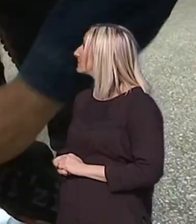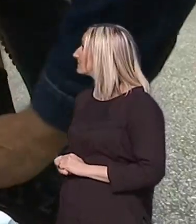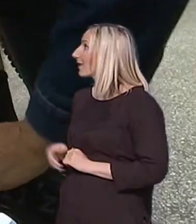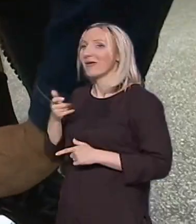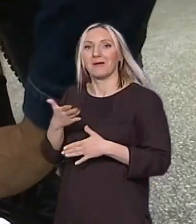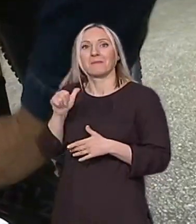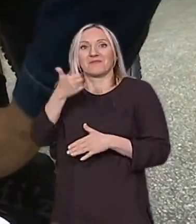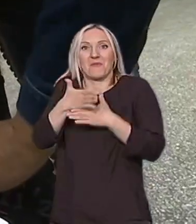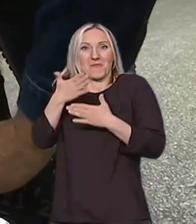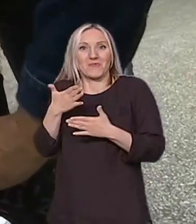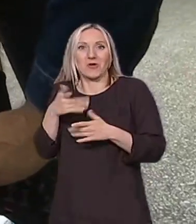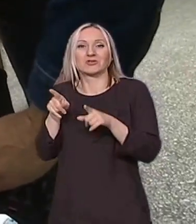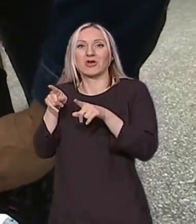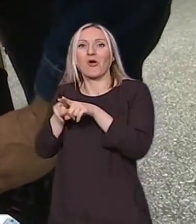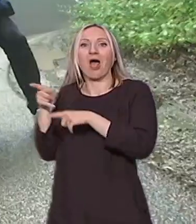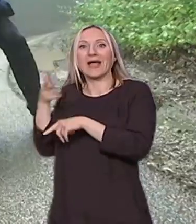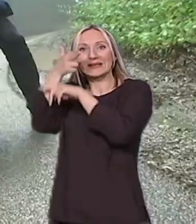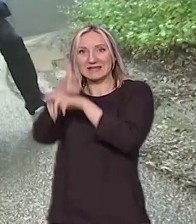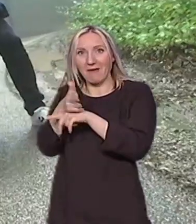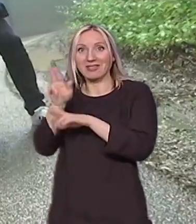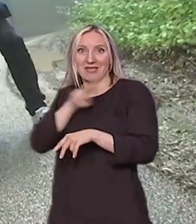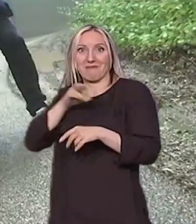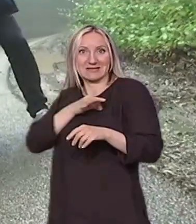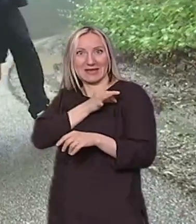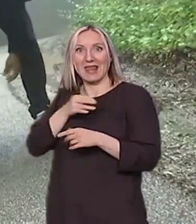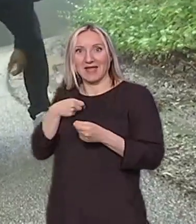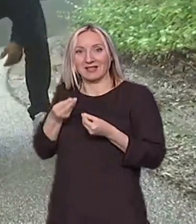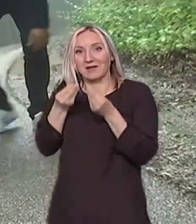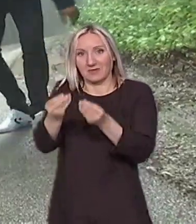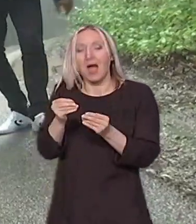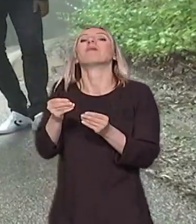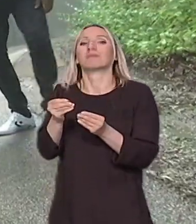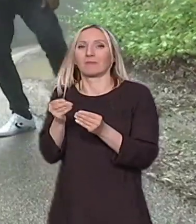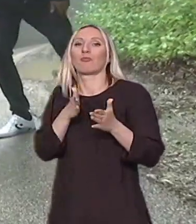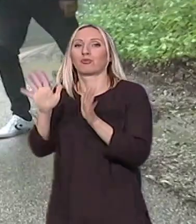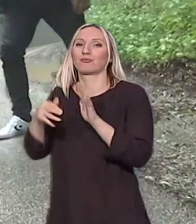Prva pomoć stigla je od kolege snimatelja. Put je mogao da se nastavi.